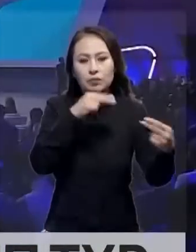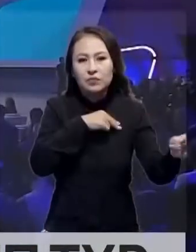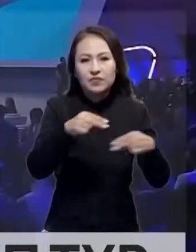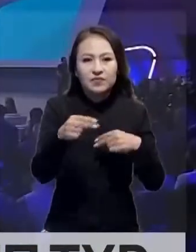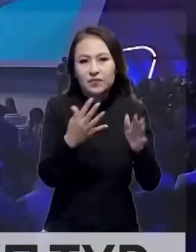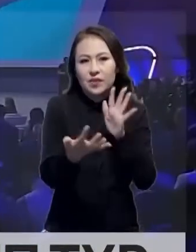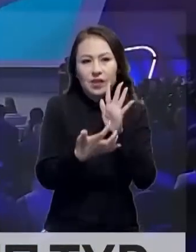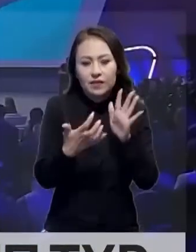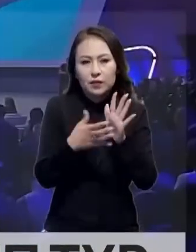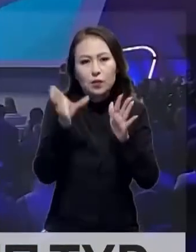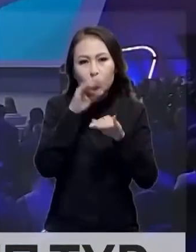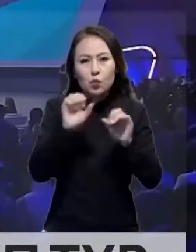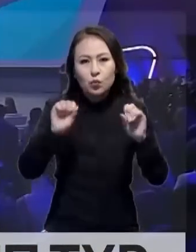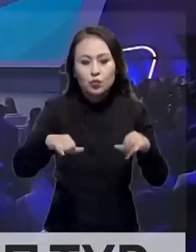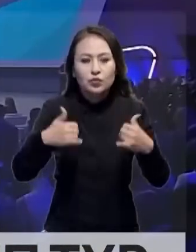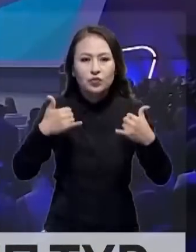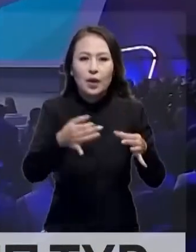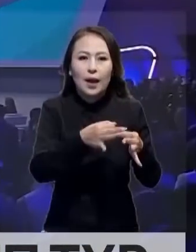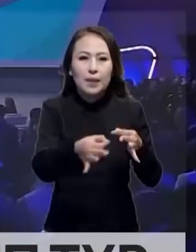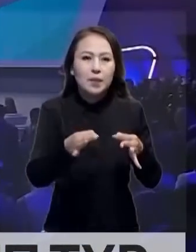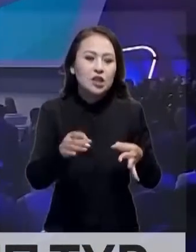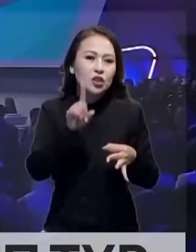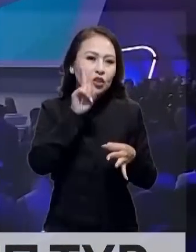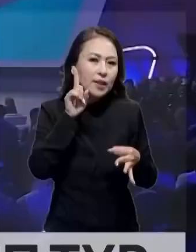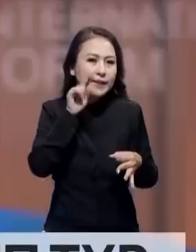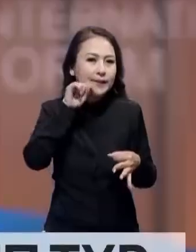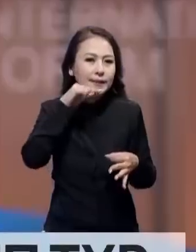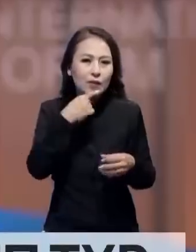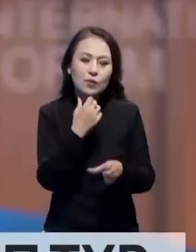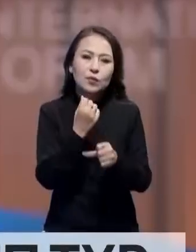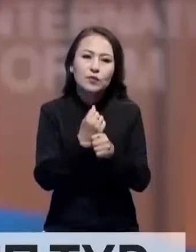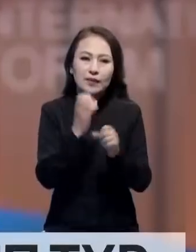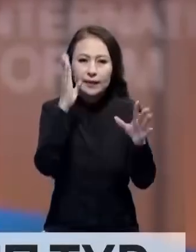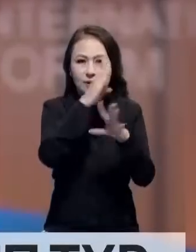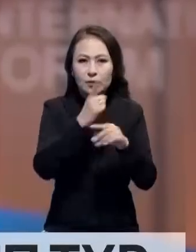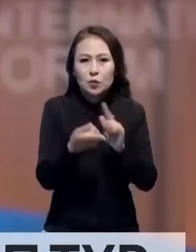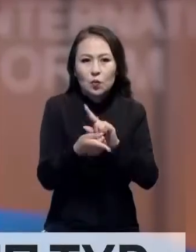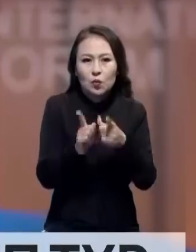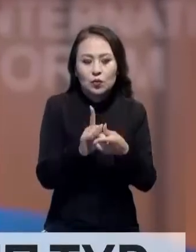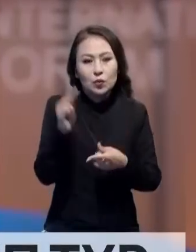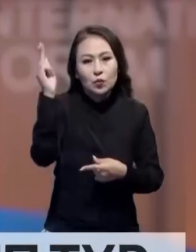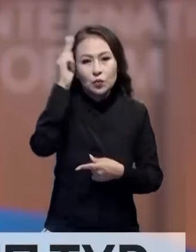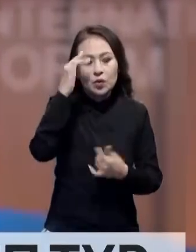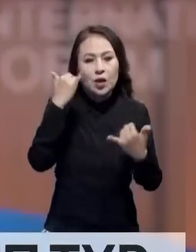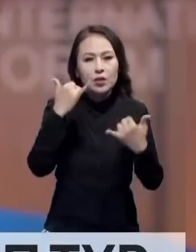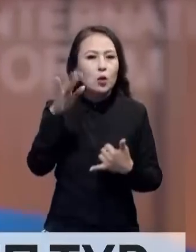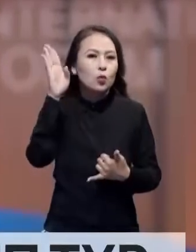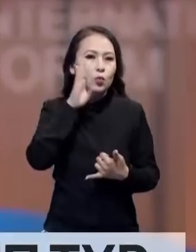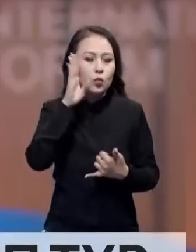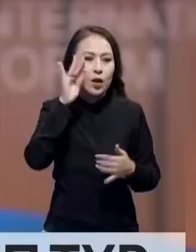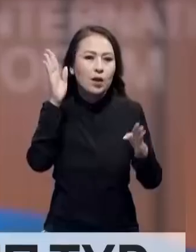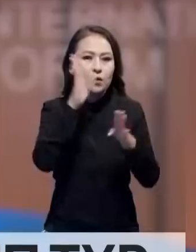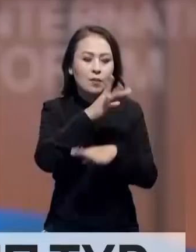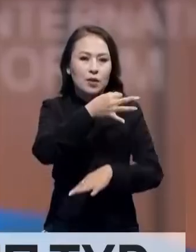мүмкін. Сондықтан қазір біздің аймақта жасыл экономикаға көшу, климаттық өзгерістерге икемделу, су және табиғи ресурстарды